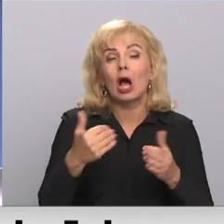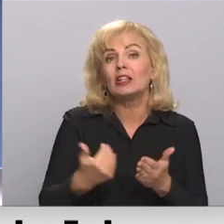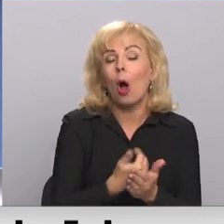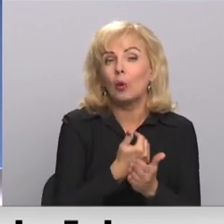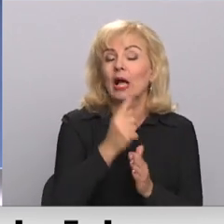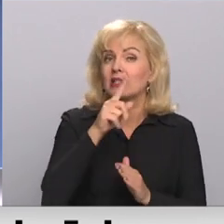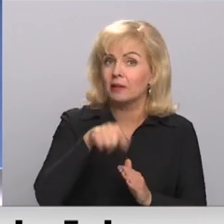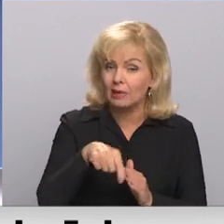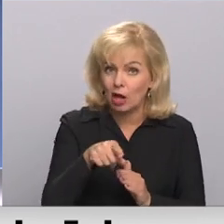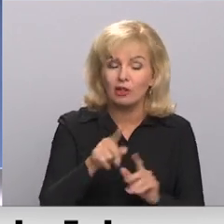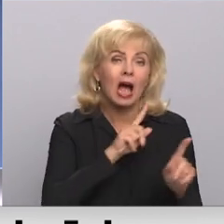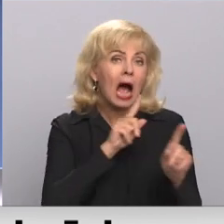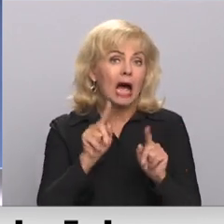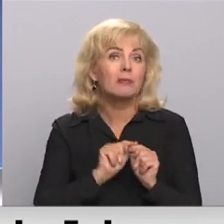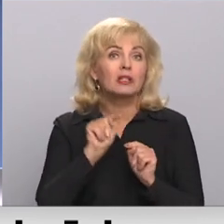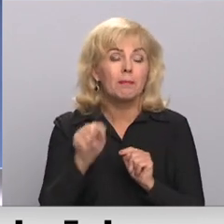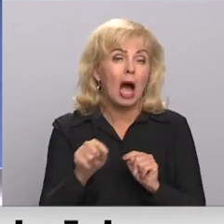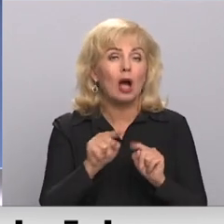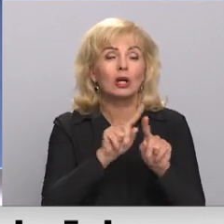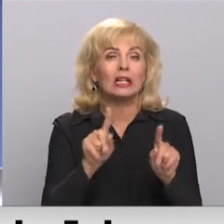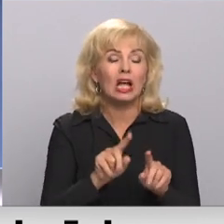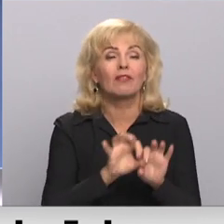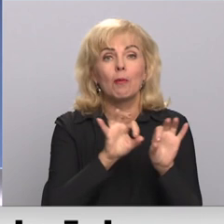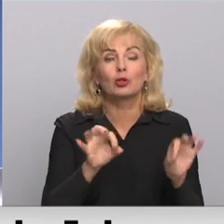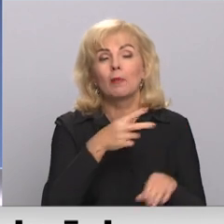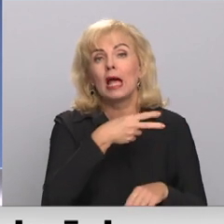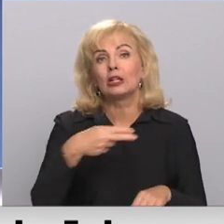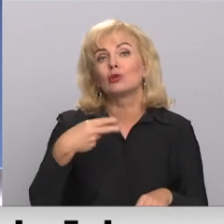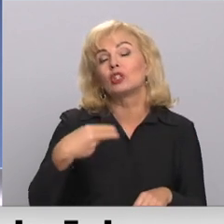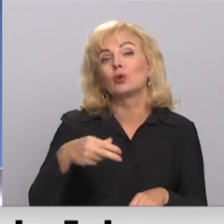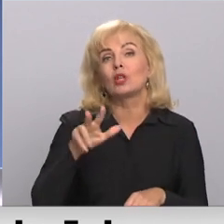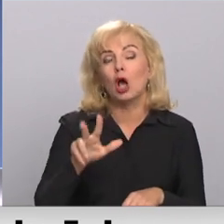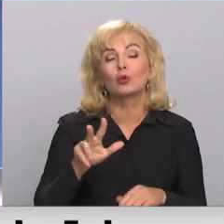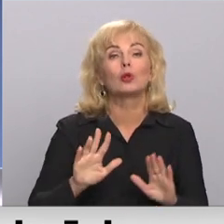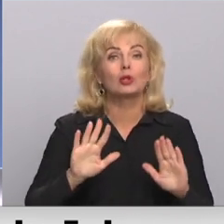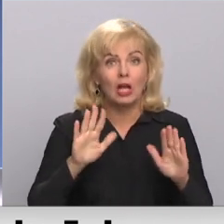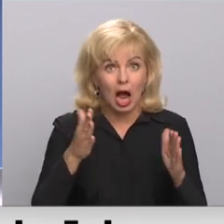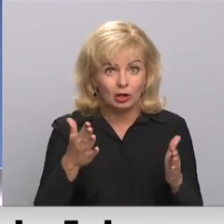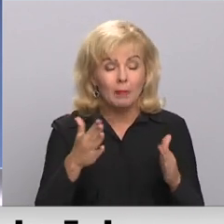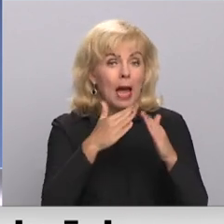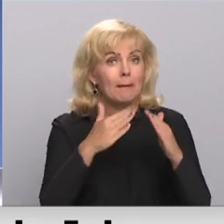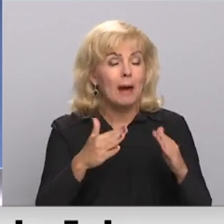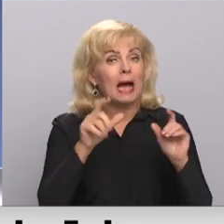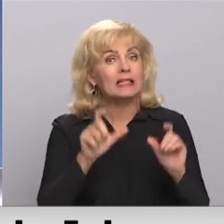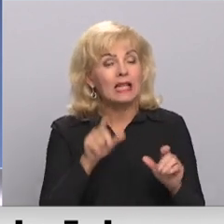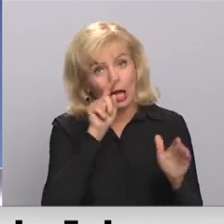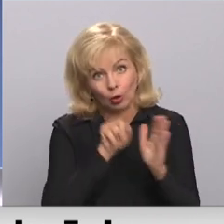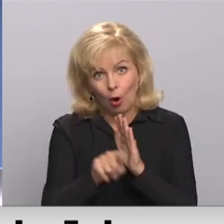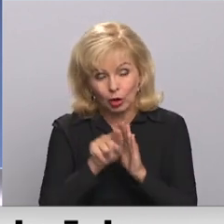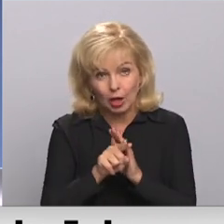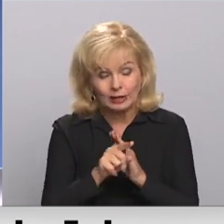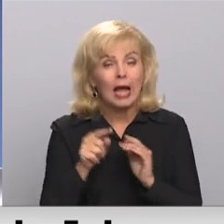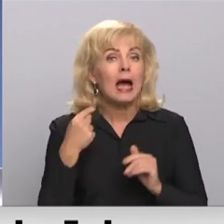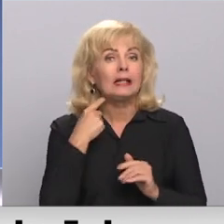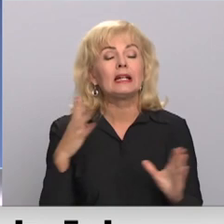prasības. Administratīvā pārkāpuma lietuvedības sāktas tikai 228 gadījumos. Maisēdas kontrolē Rīgas